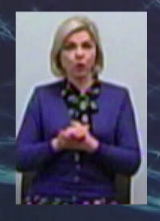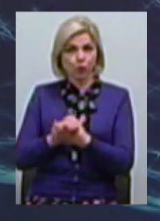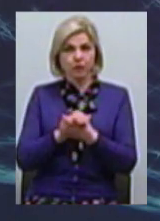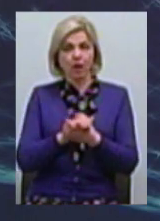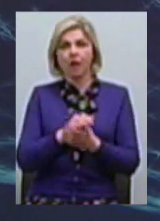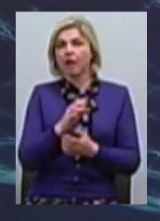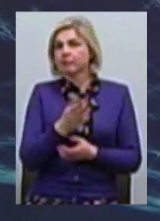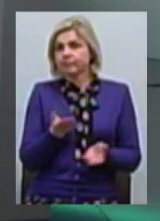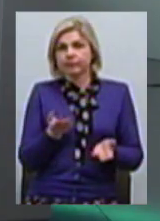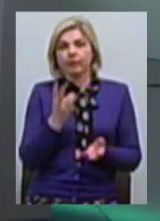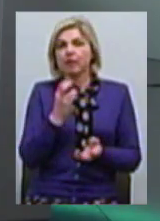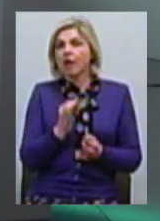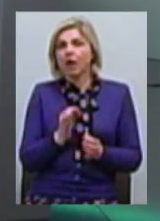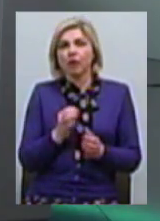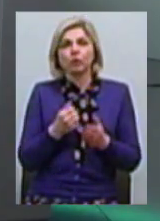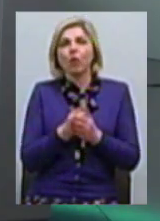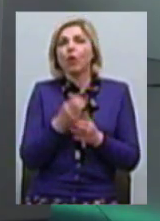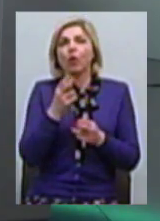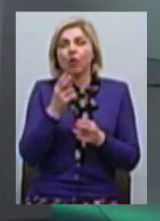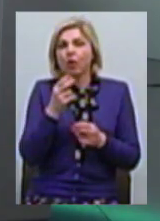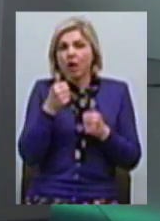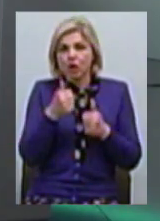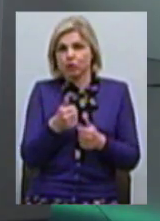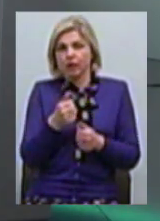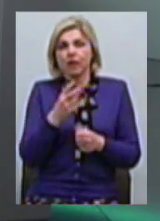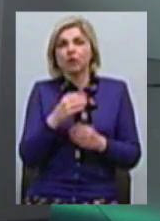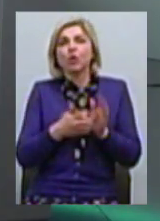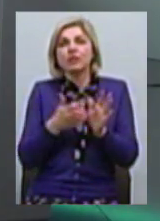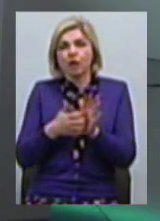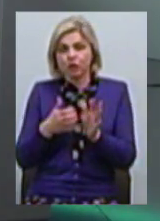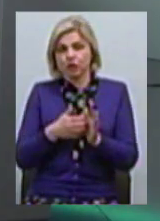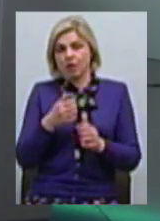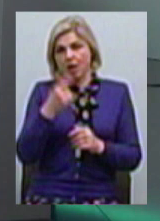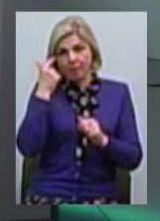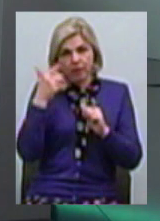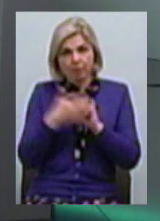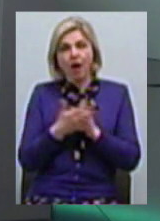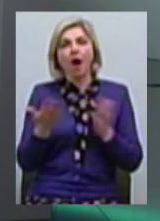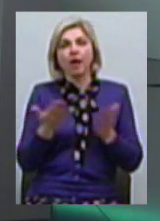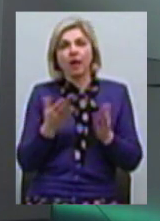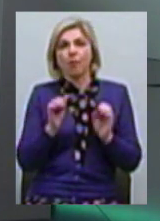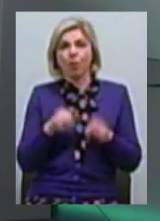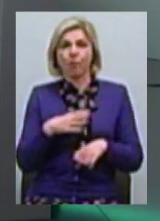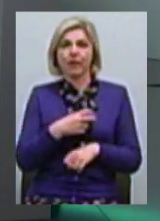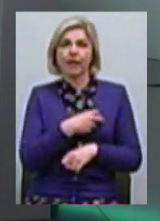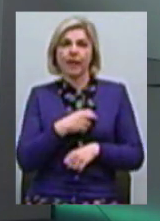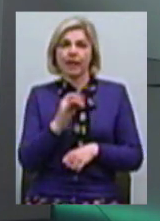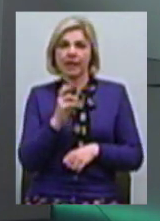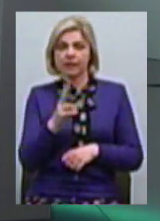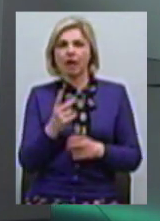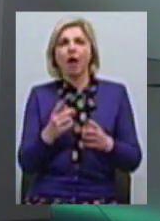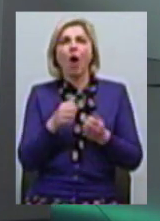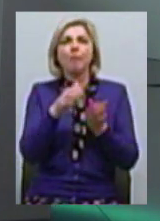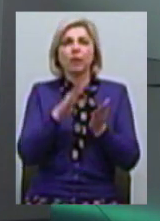не достаточно хорошо представляем себе те риски, которые могут нести так называемые массивы больших данных,